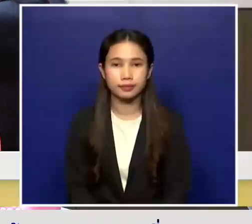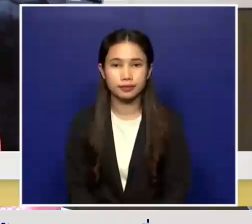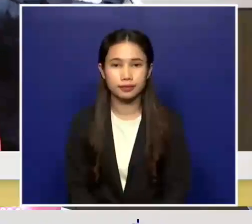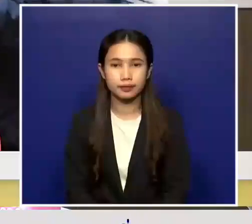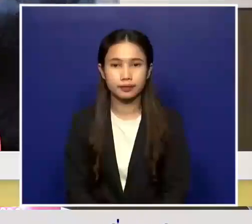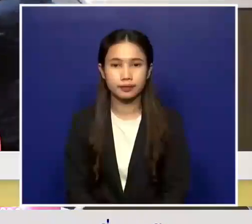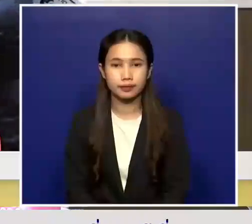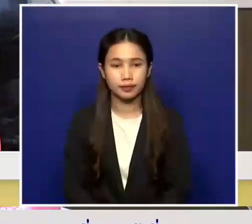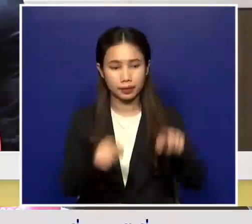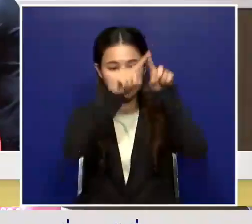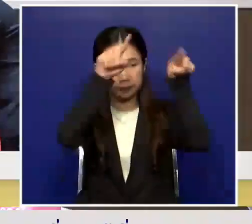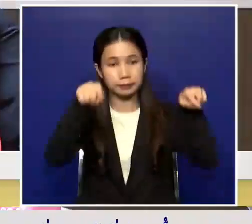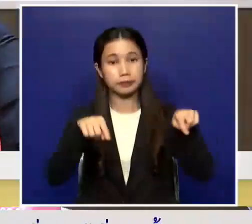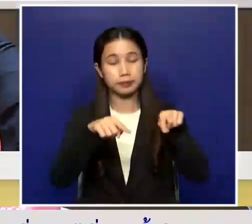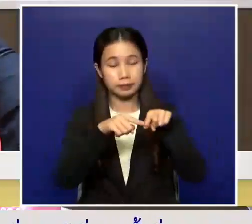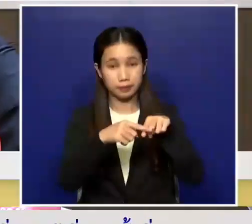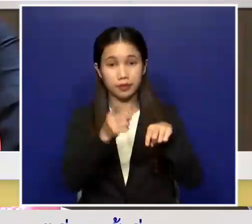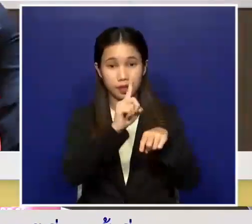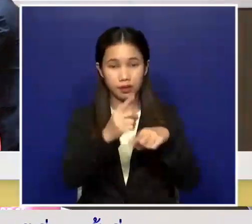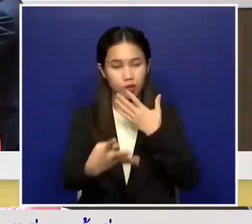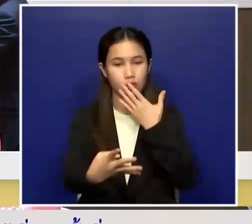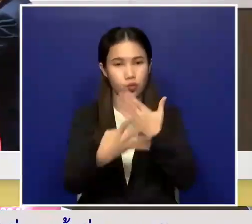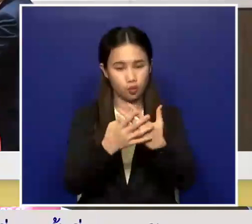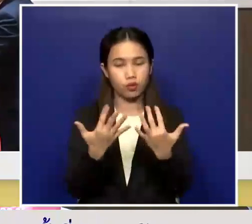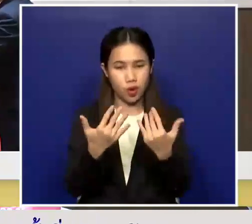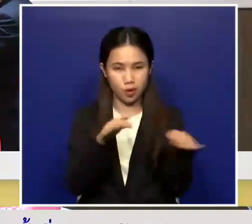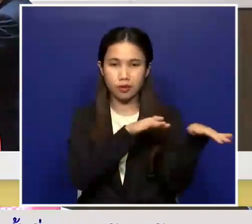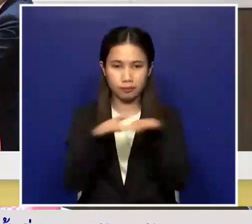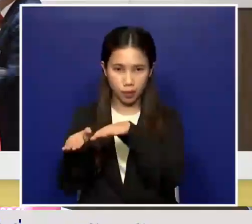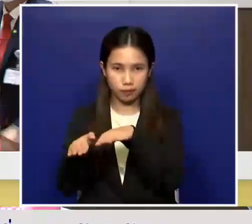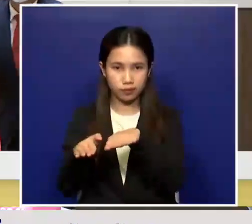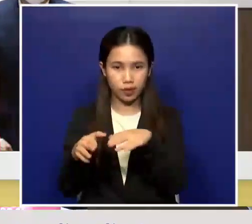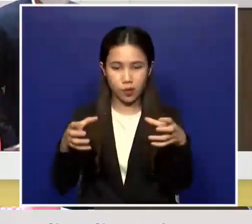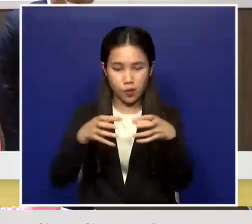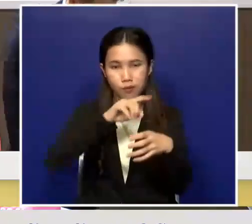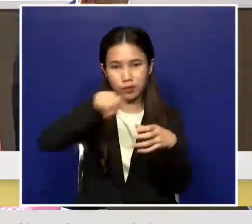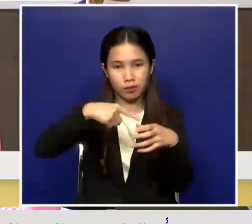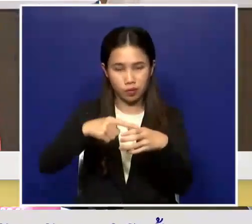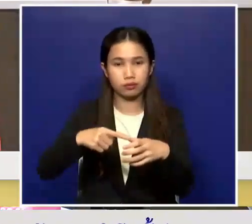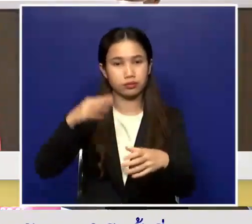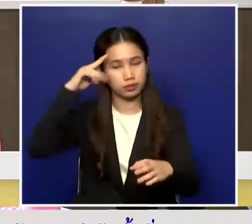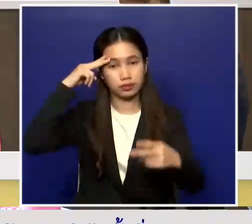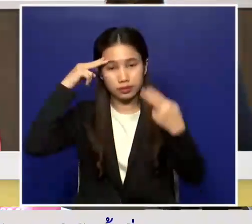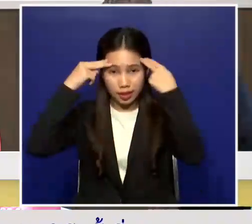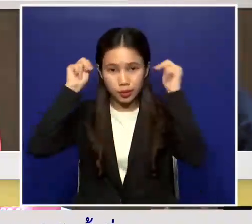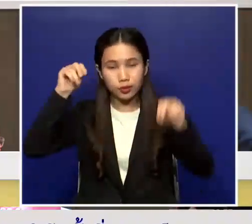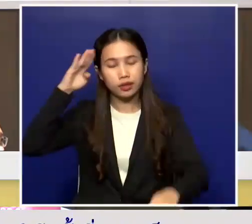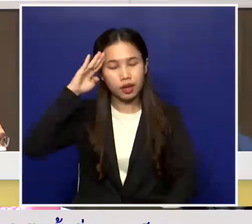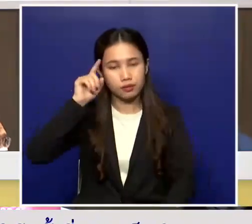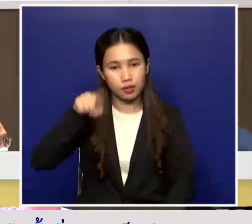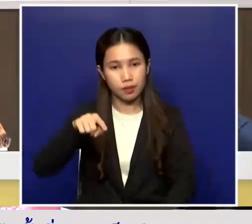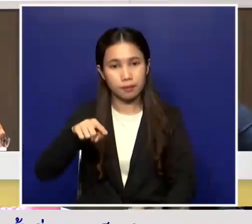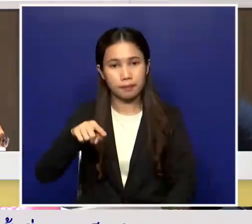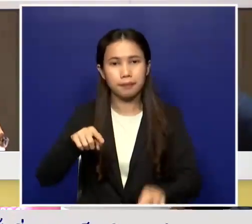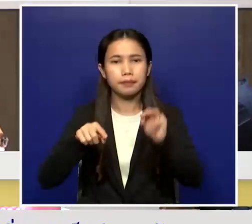นี่เตรียมคุกรอไม่ได้แล้วนะครับเตรียมคุกรอเลยทั้งแก๊งเลยตัวถึงนายกด้วยนะครับอันนี้เป็นมาตรา10อย่า